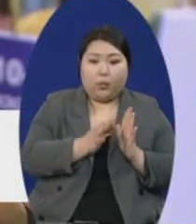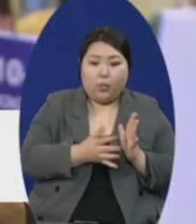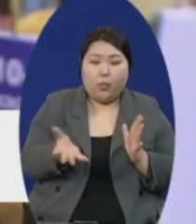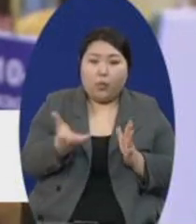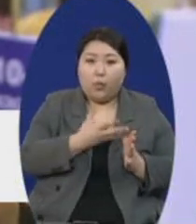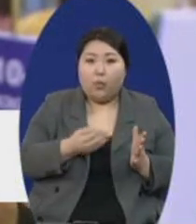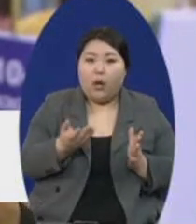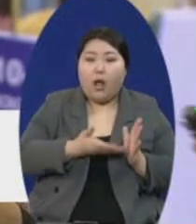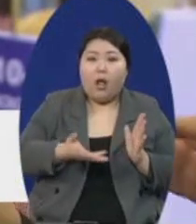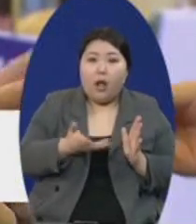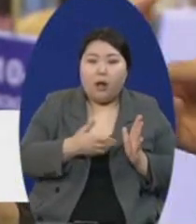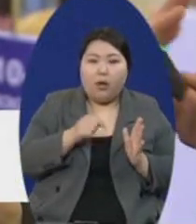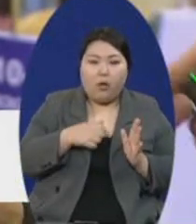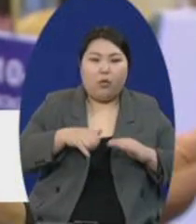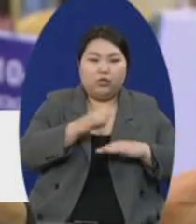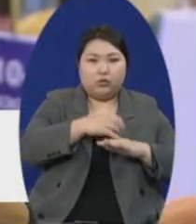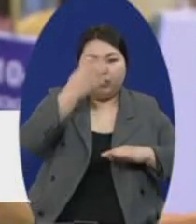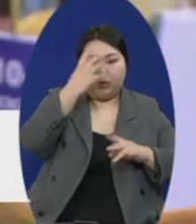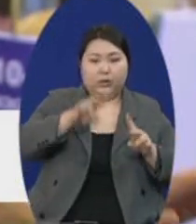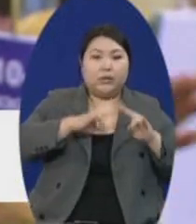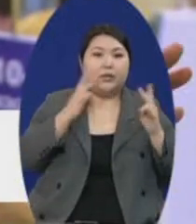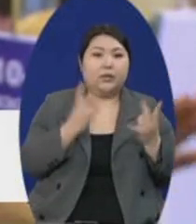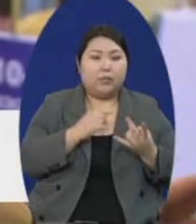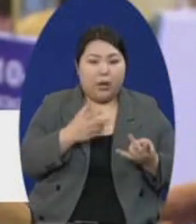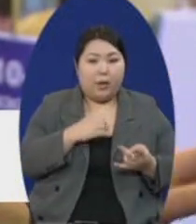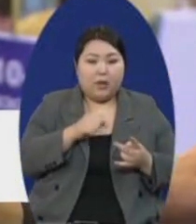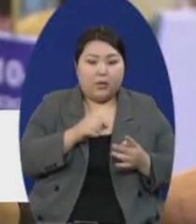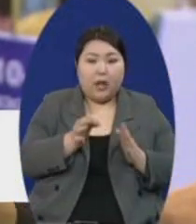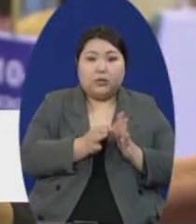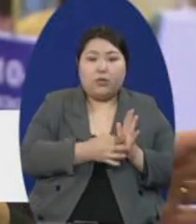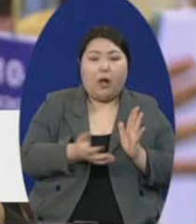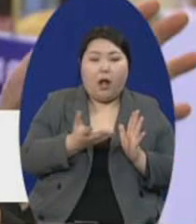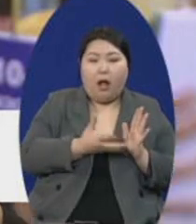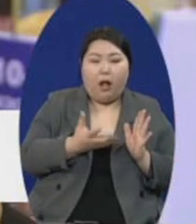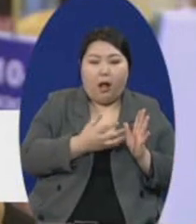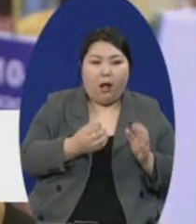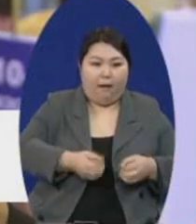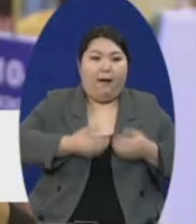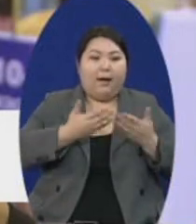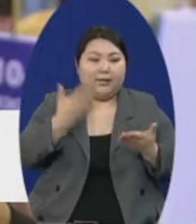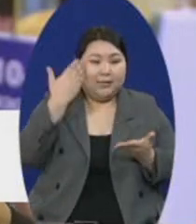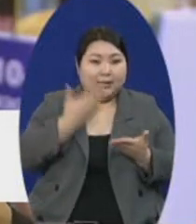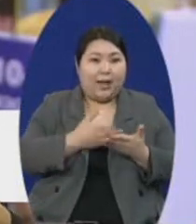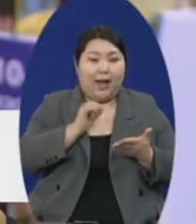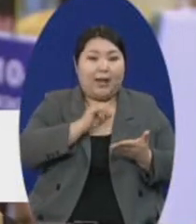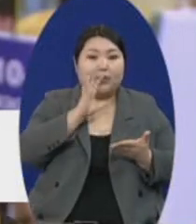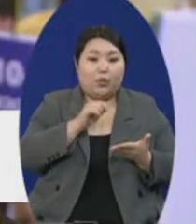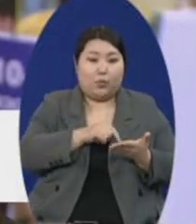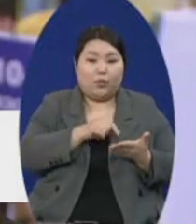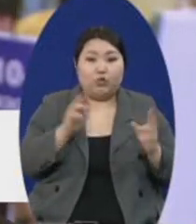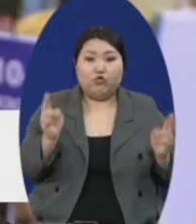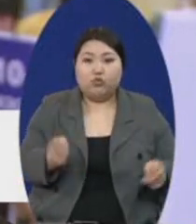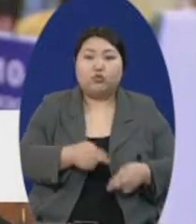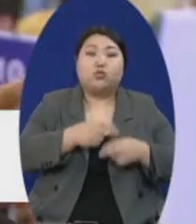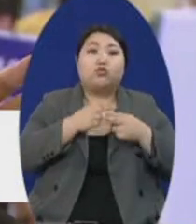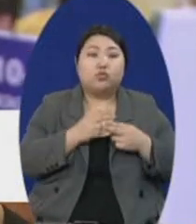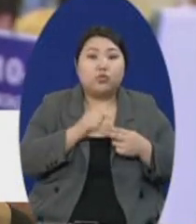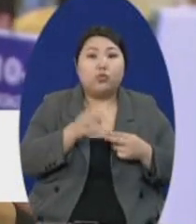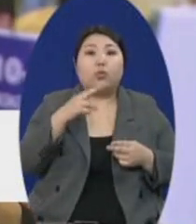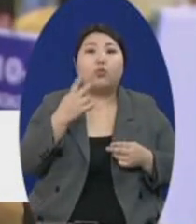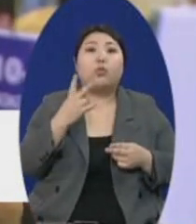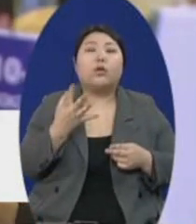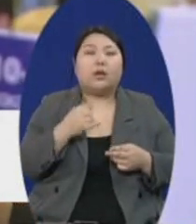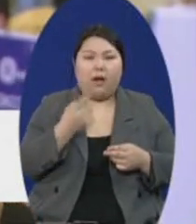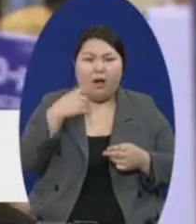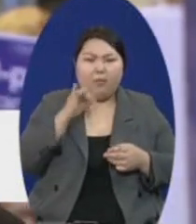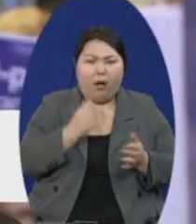хилцүүлгүүдээр Остын нийгмүүдийн хаагмуудынхаар энэ хилцүүлгүүдээр гарсан санал асуулгын дүнг хамгийн олон